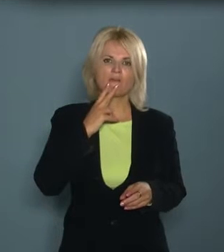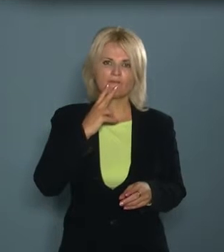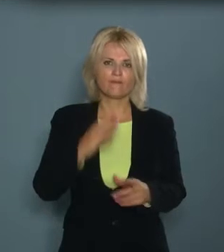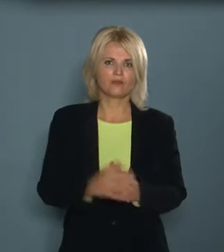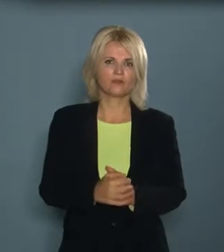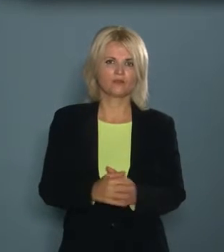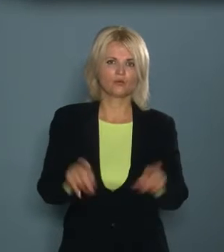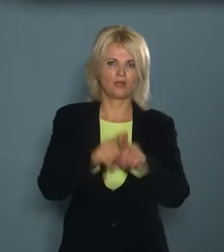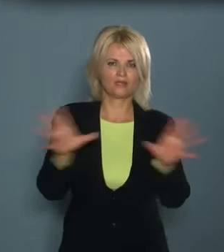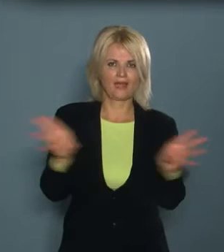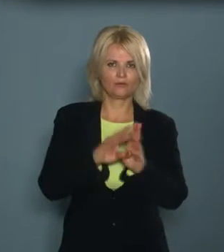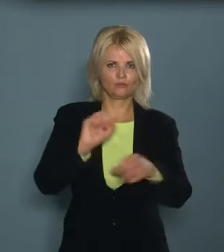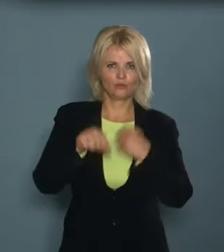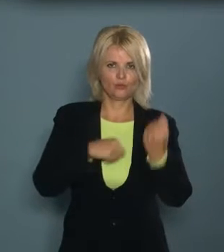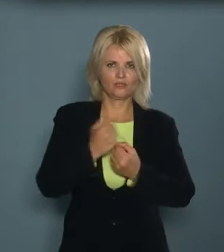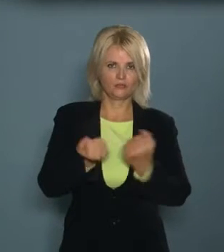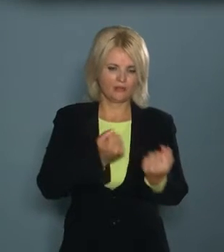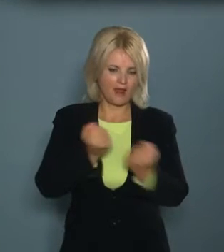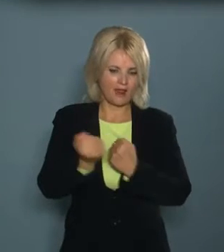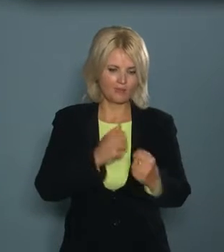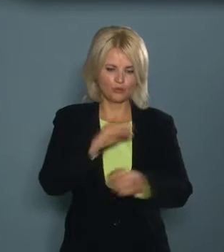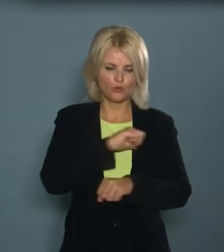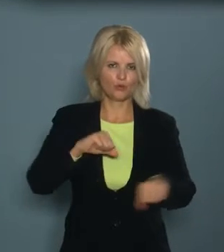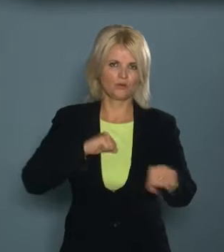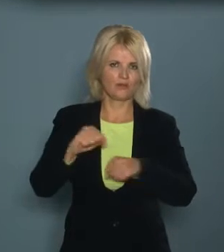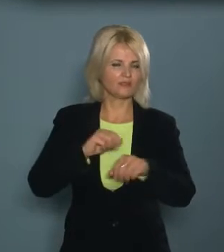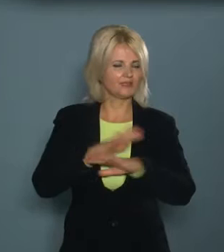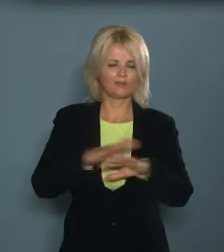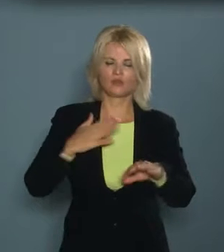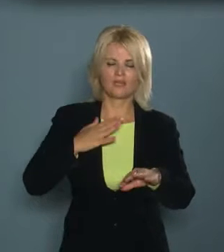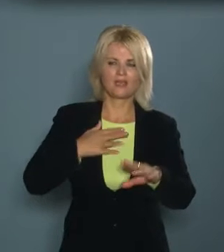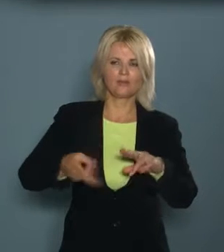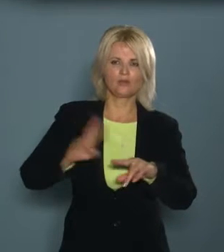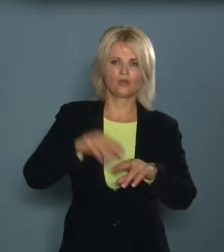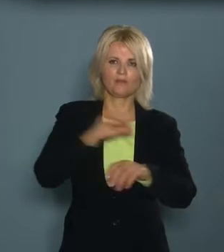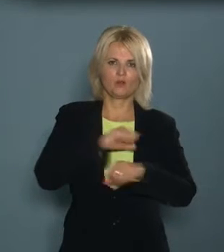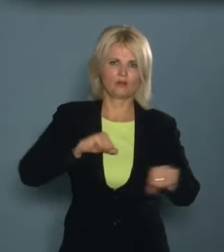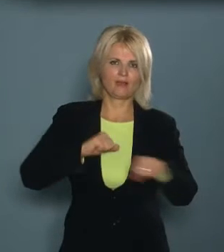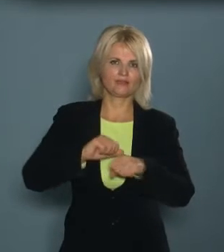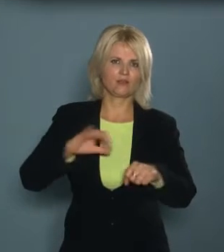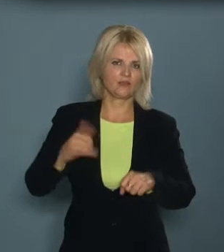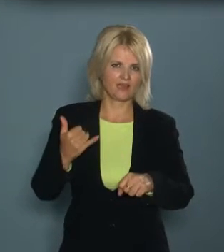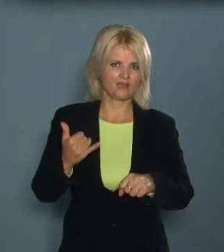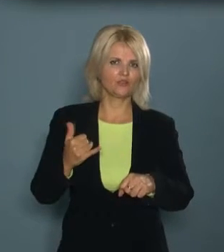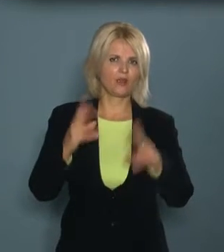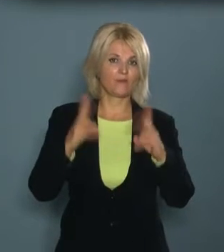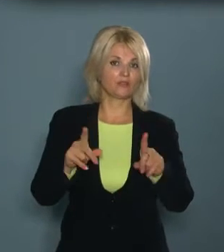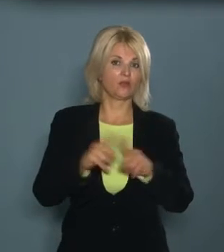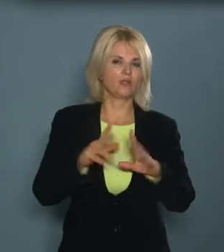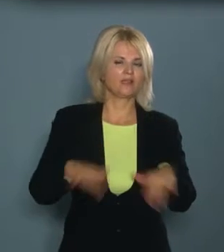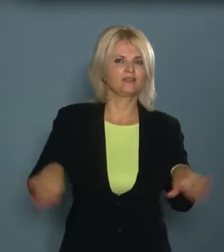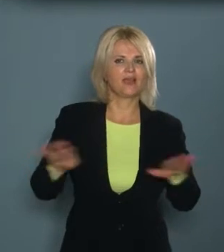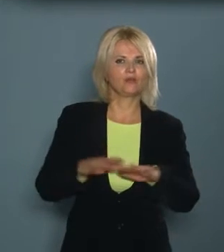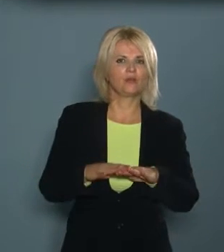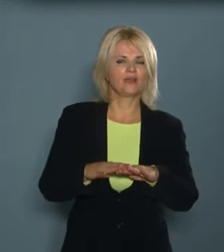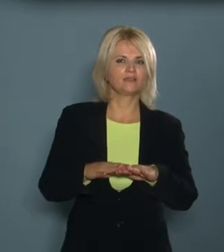Adó és Vámhivatallól olyan együttműködési megállapodása az önkormányzatoknak, nem csak nekem, hanem a többi önkormányzatnak is, hogy vannak olyan